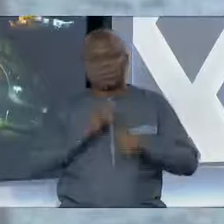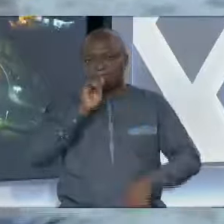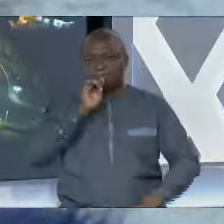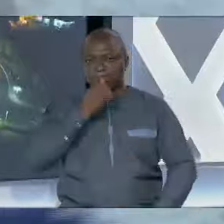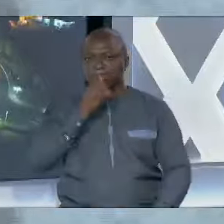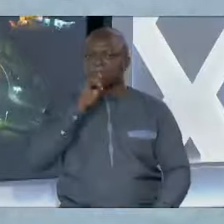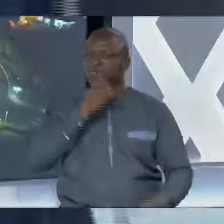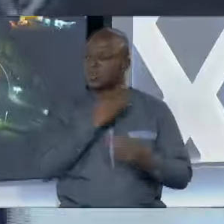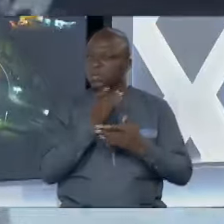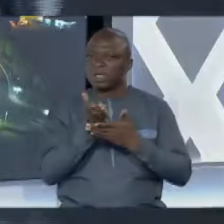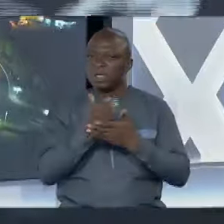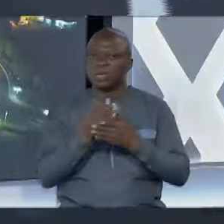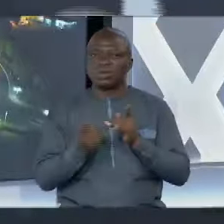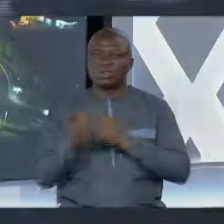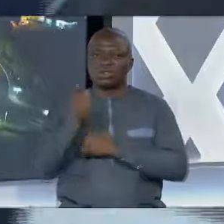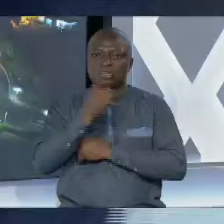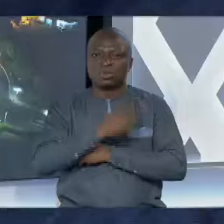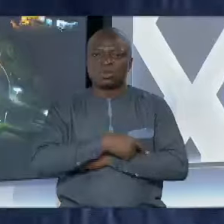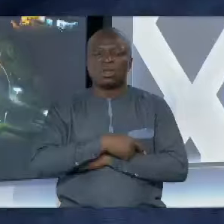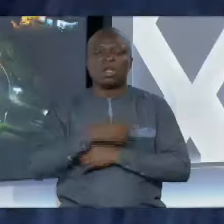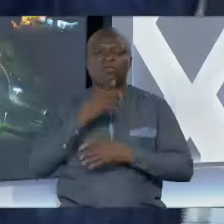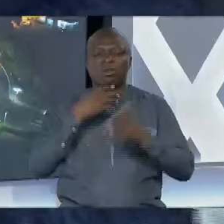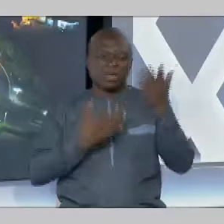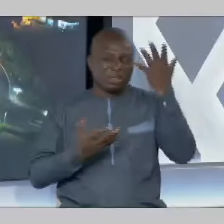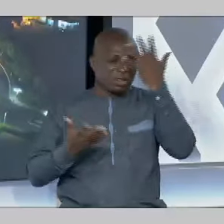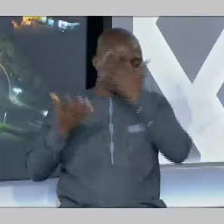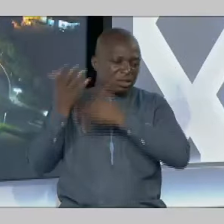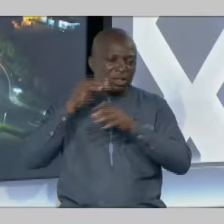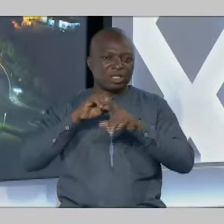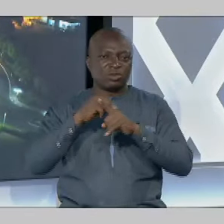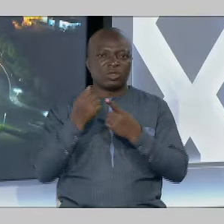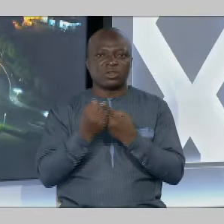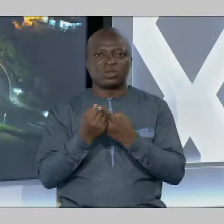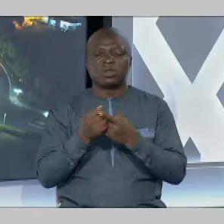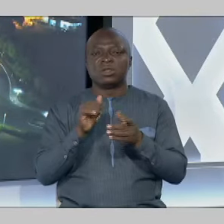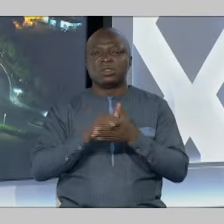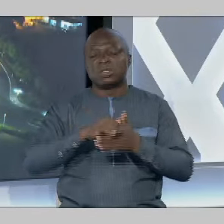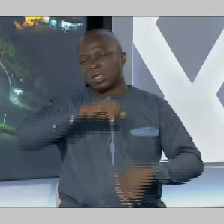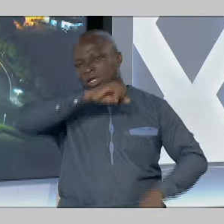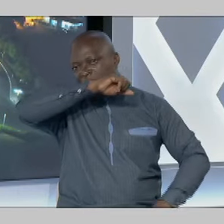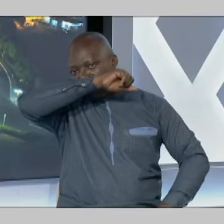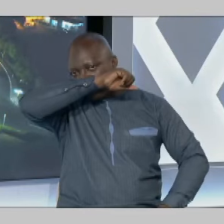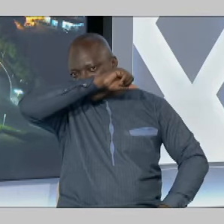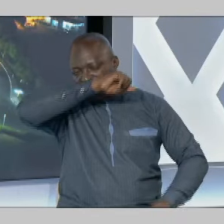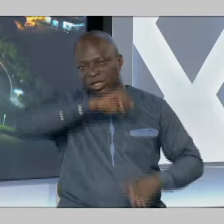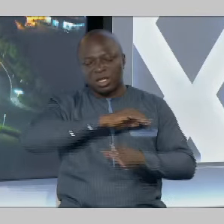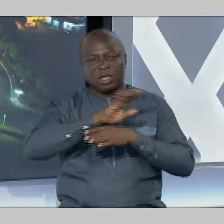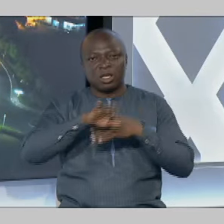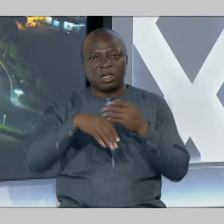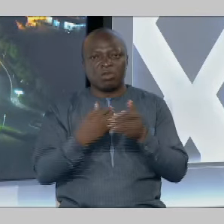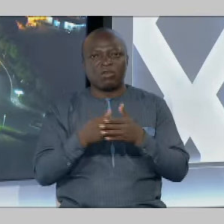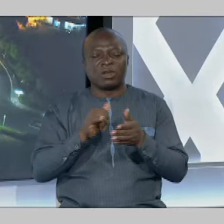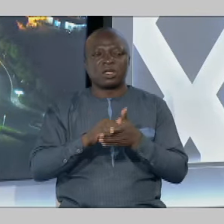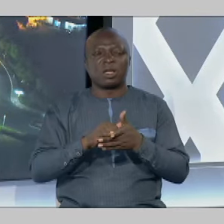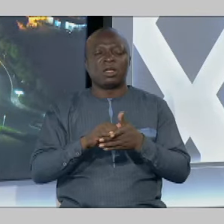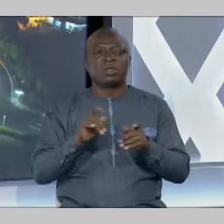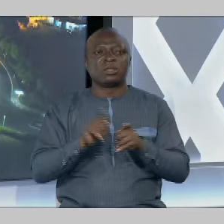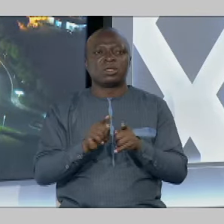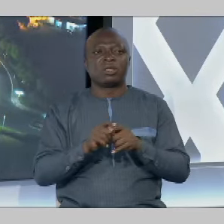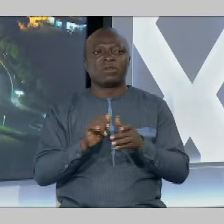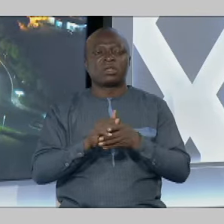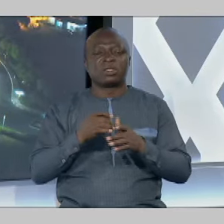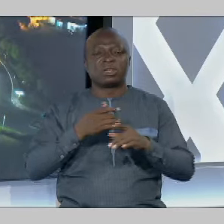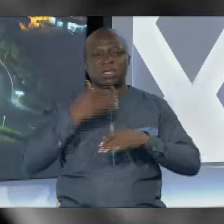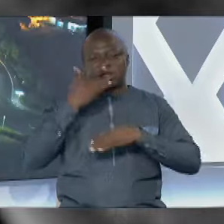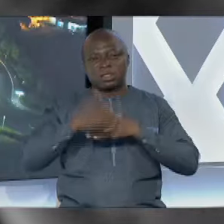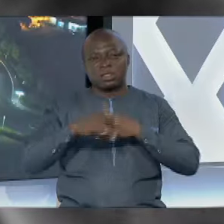Elle n'est pas la seule dans la situation. La toux et l'éternuement, expulse des gouttelettes chargées des centaines